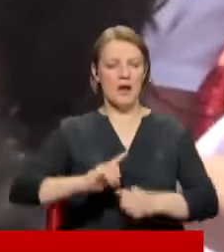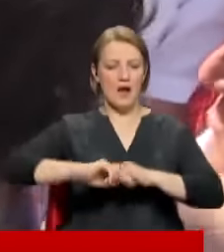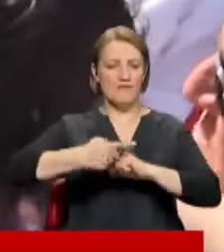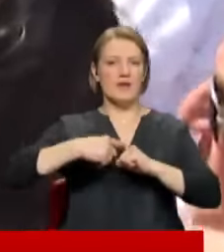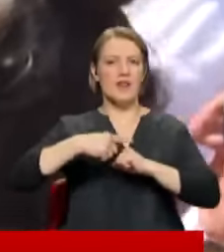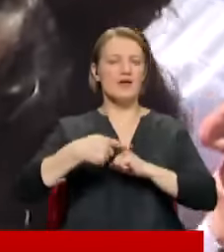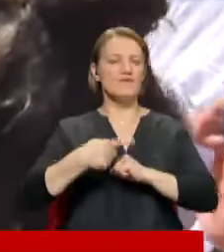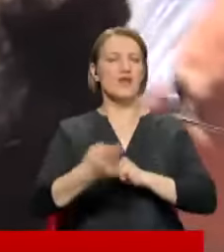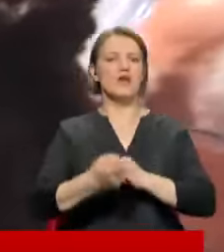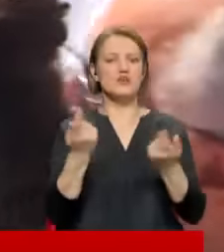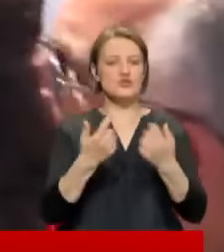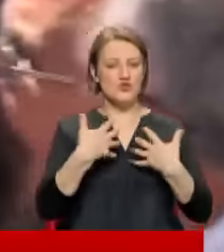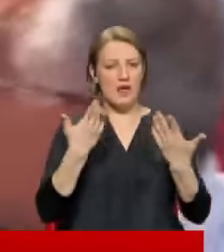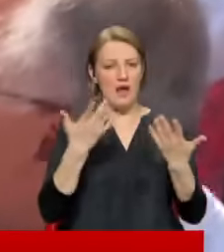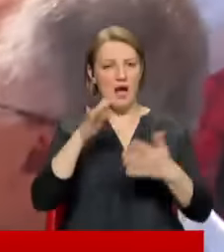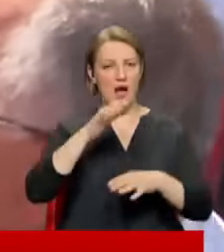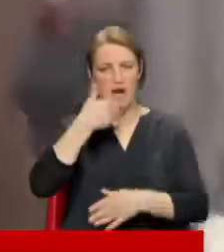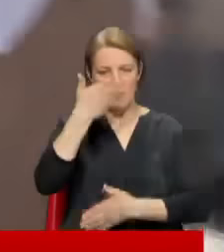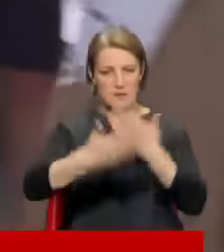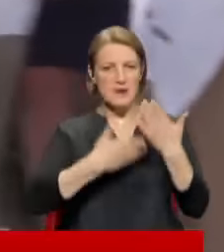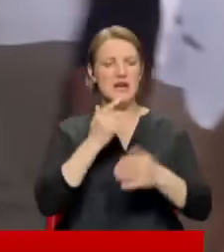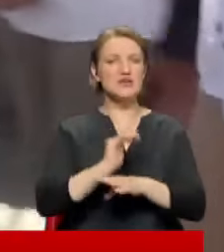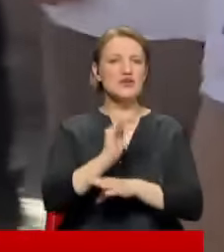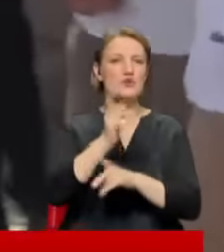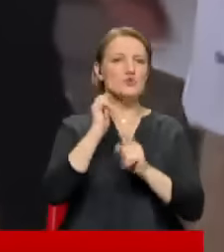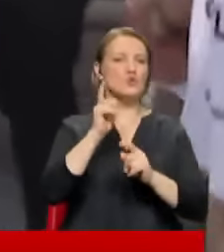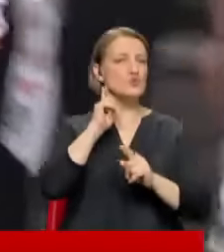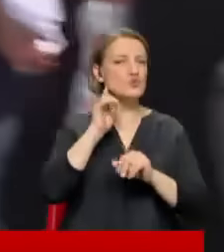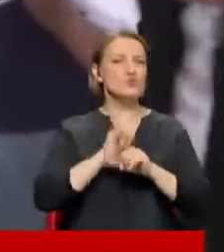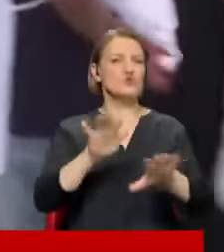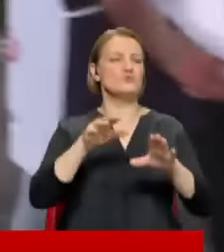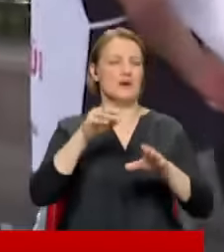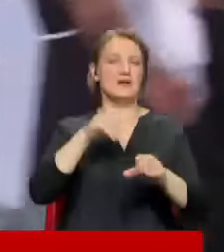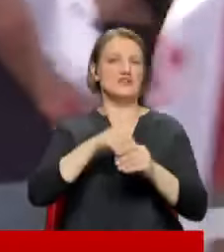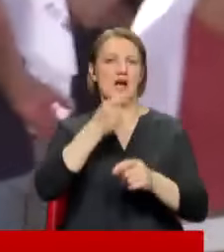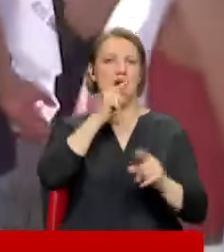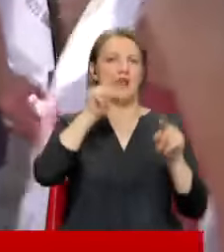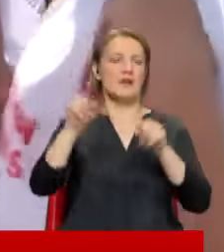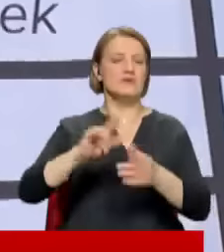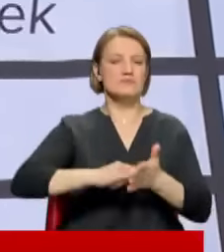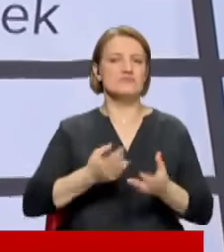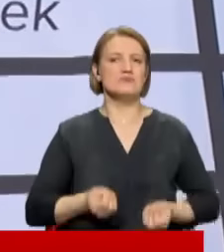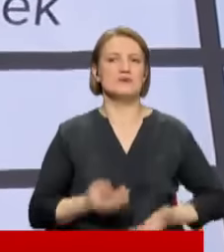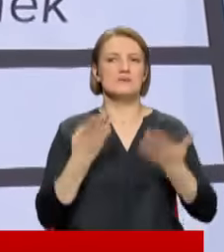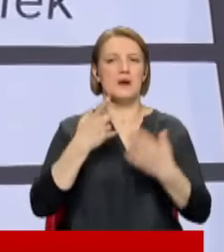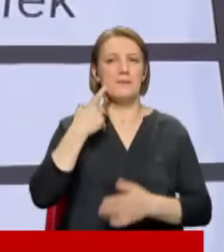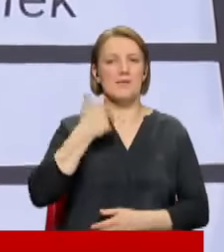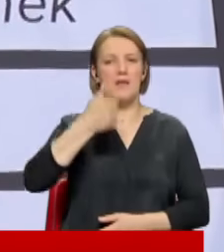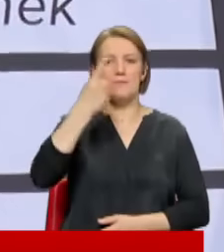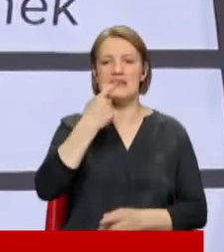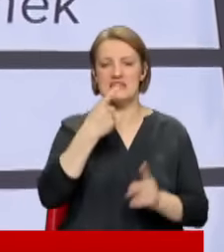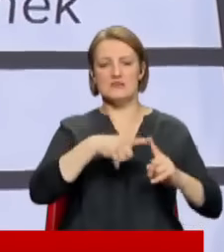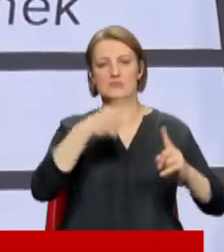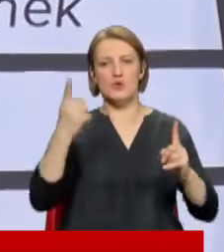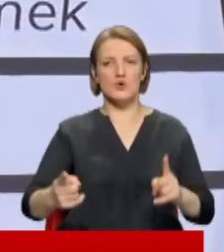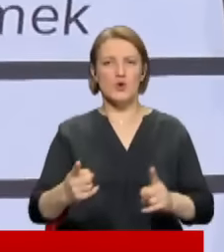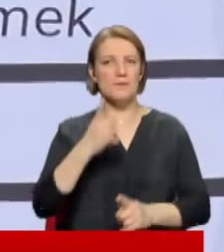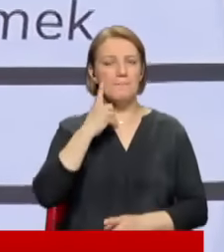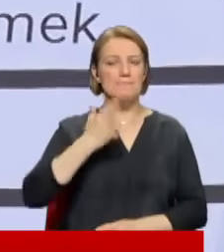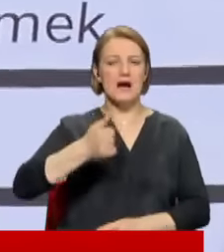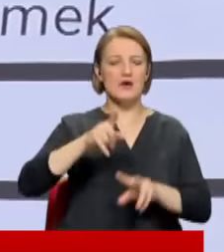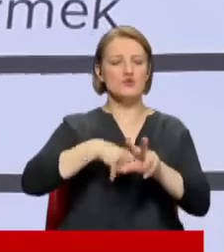Haftalardır iş güvencelerini anlatmak, yaşadıkları zorlukları duyurmak için Ankara'da özel okul öğretmenleri geçinemiyoruz diyorlar. Bakalım bir yıl boyunca